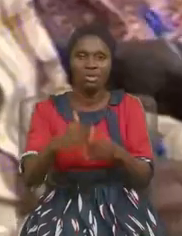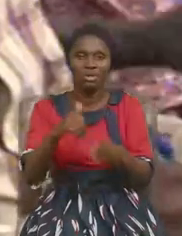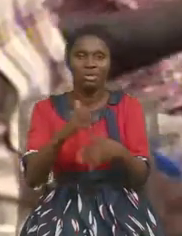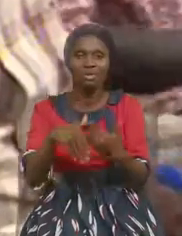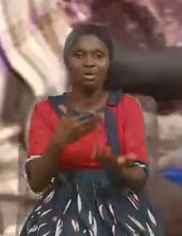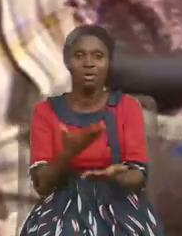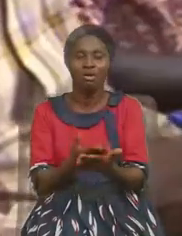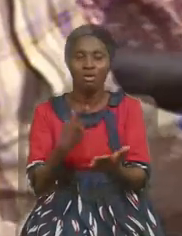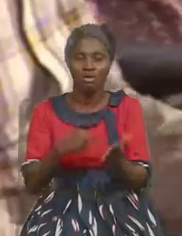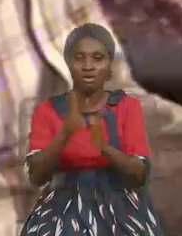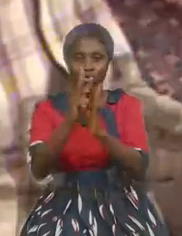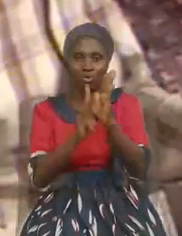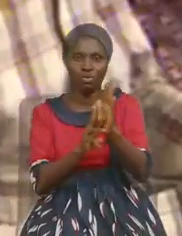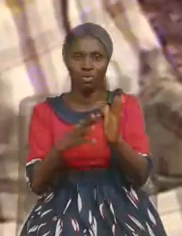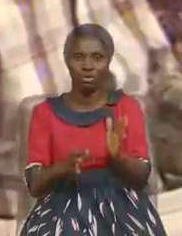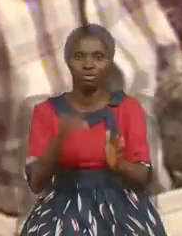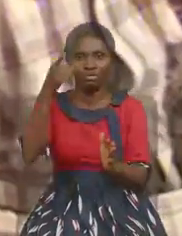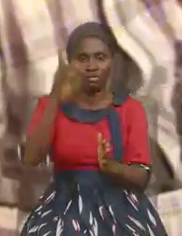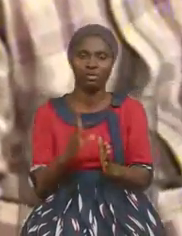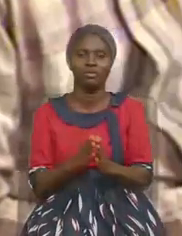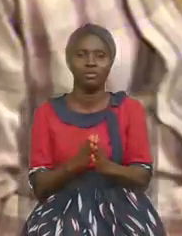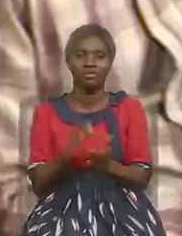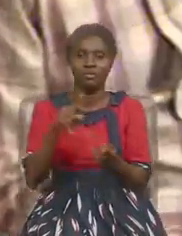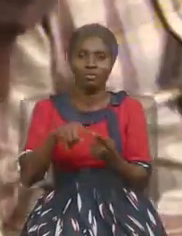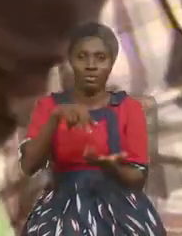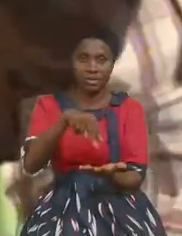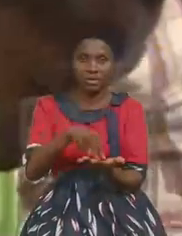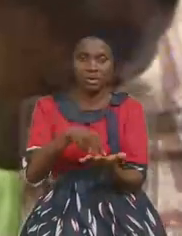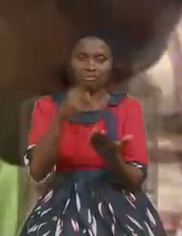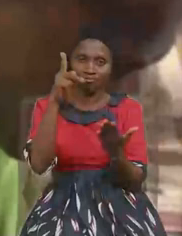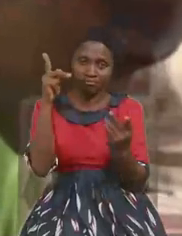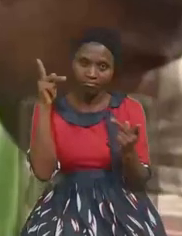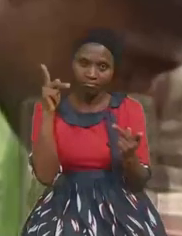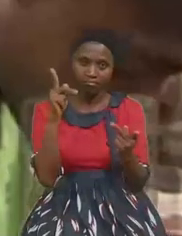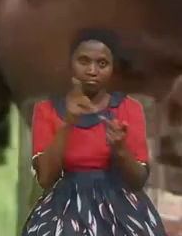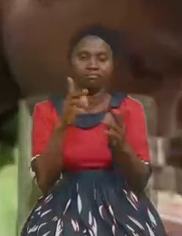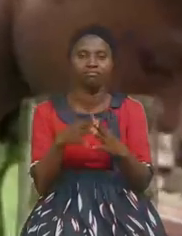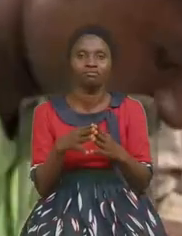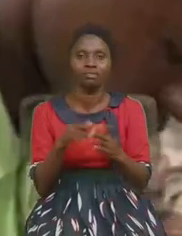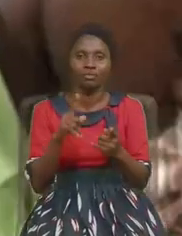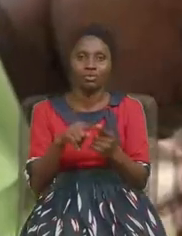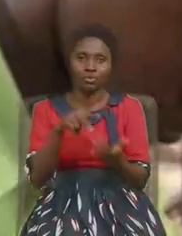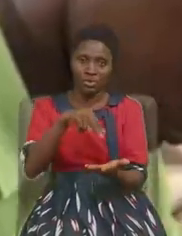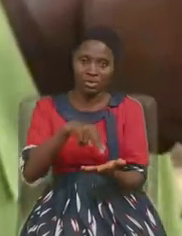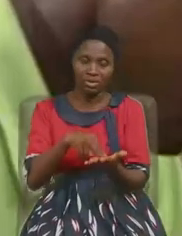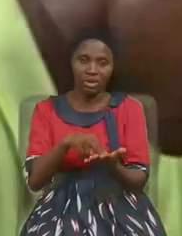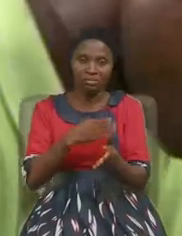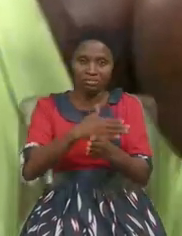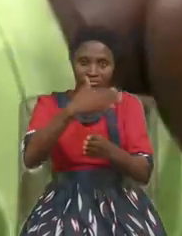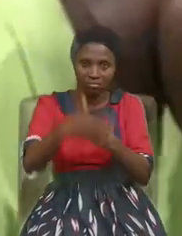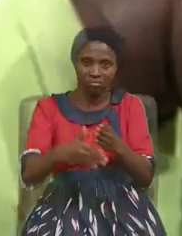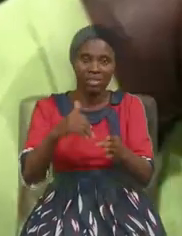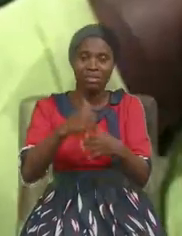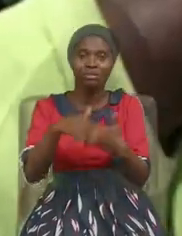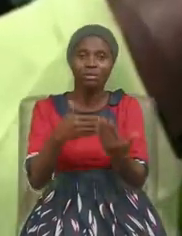une entière soumission à la volonté de Dieu. Pour être pleinement persuadé, debout, dans toute la volonté